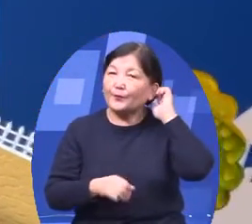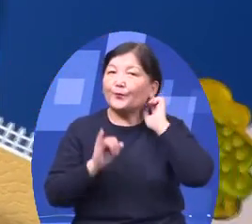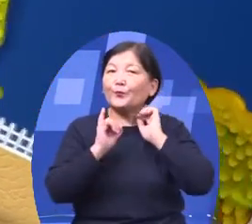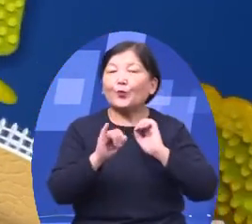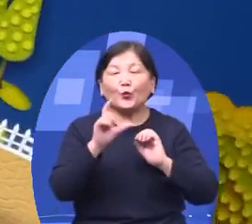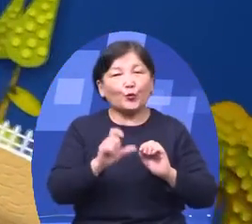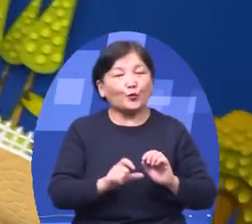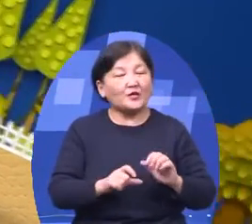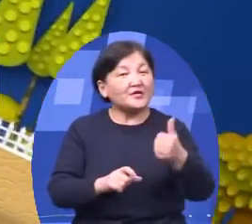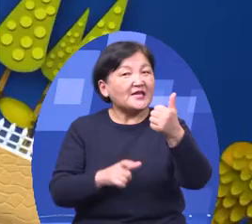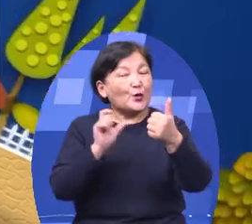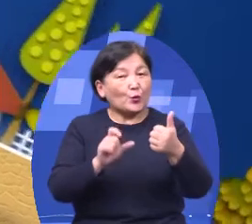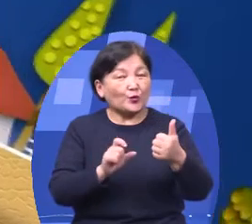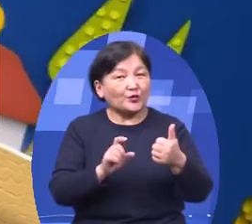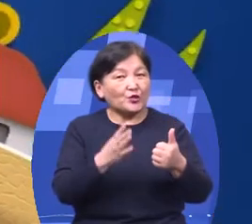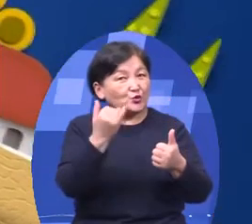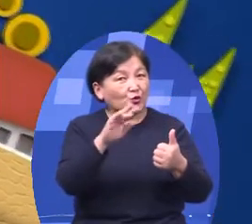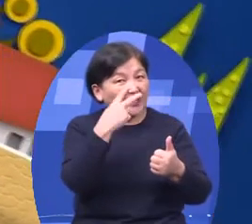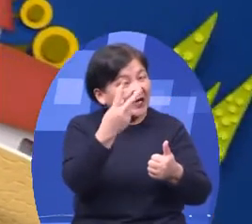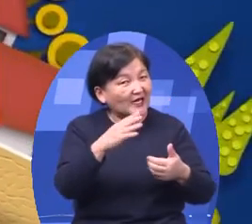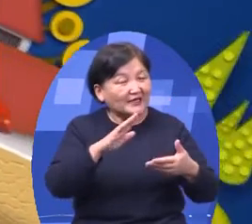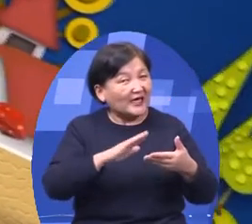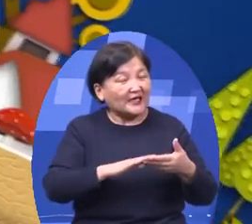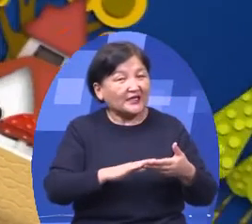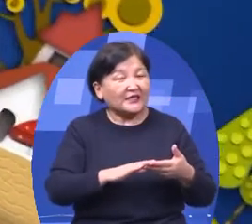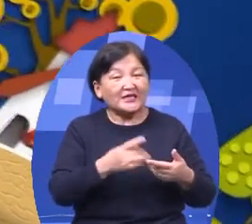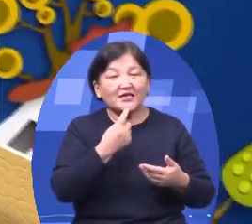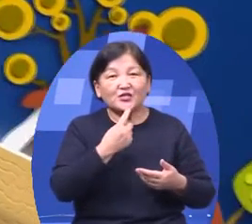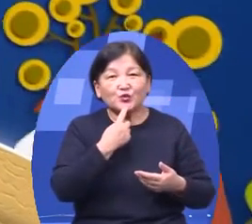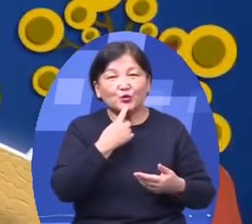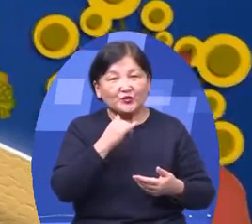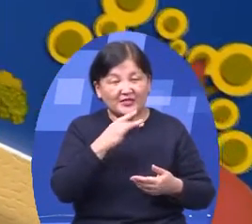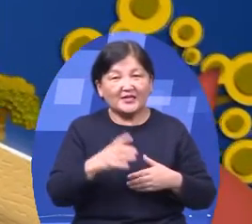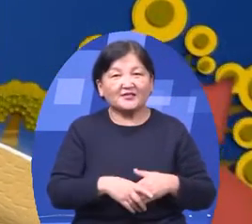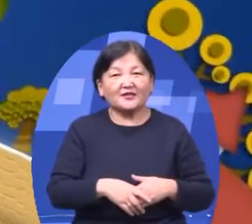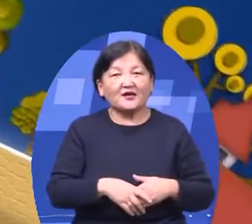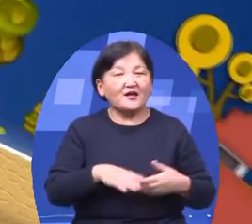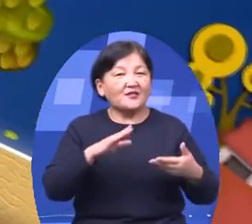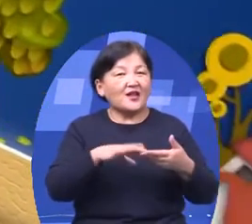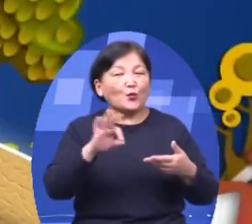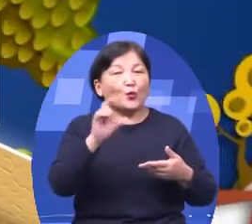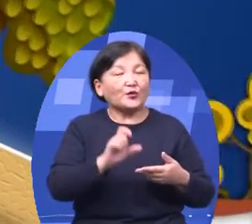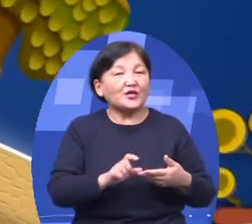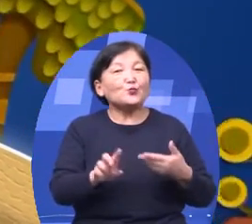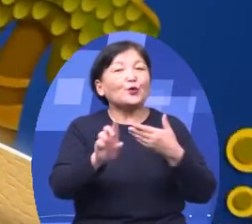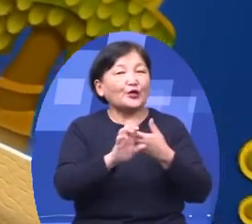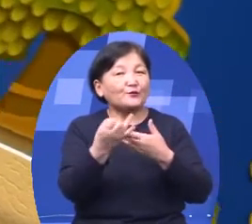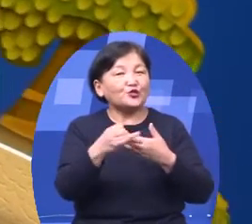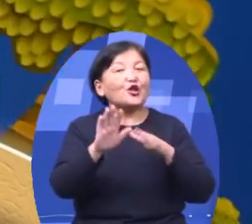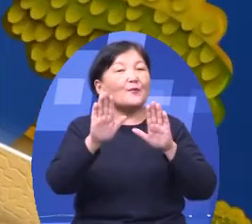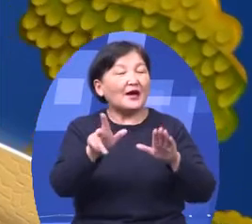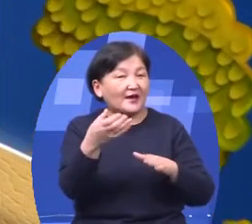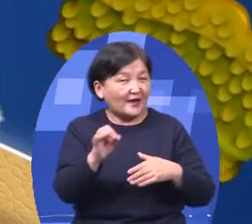Муу хүн сайн хүн гэдгийг шууд хараад танихгүй учраас танихгүй хүнээс болгоомжтой байгаараа